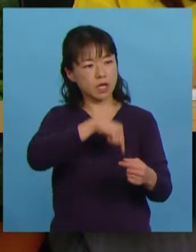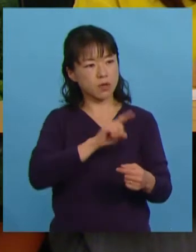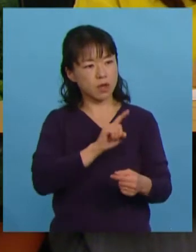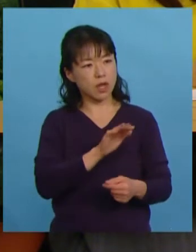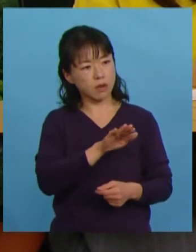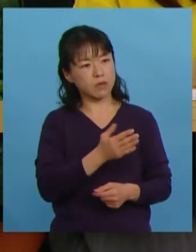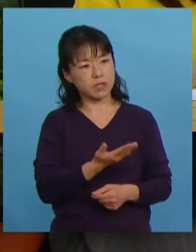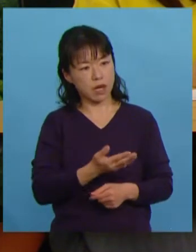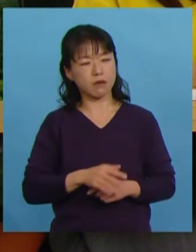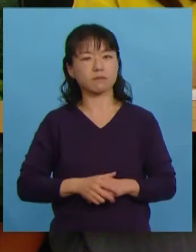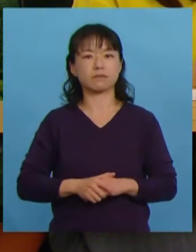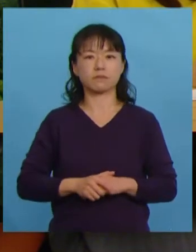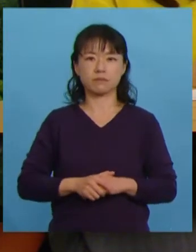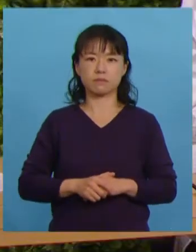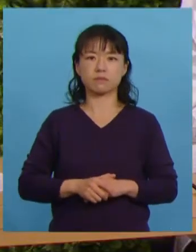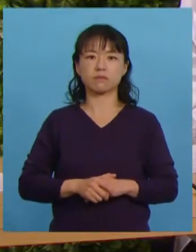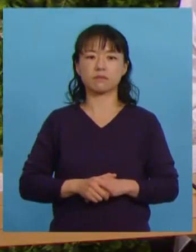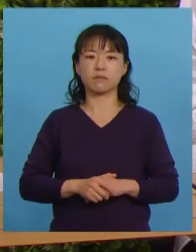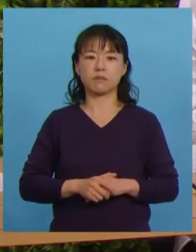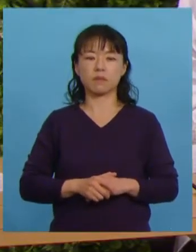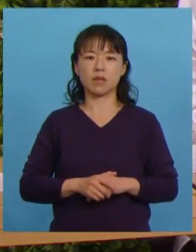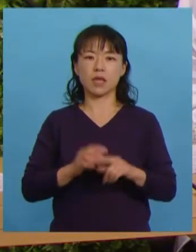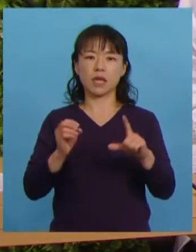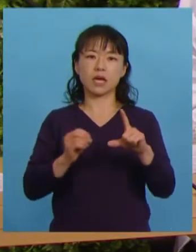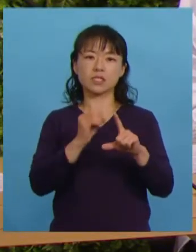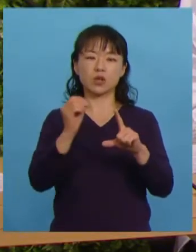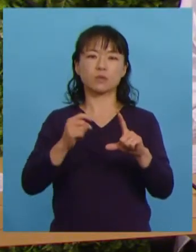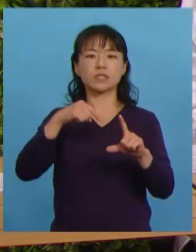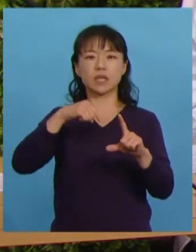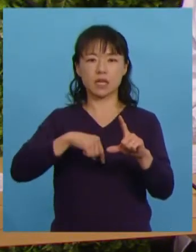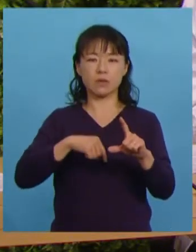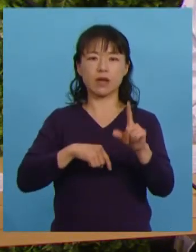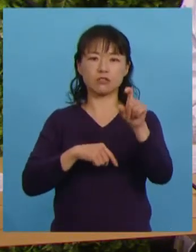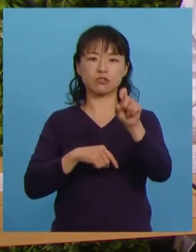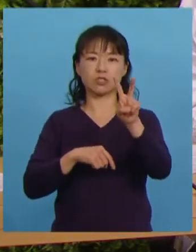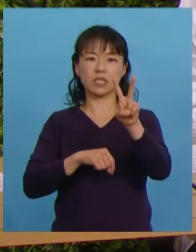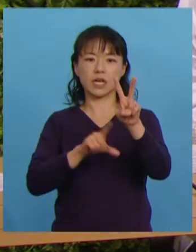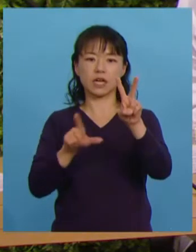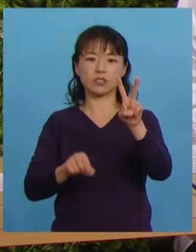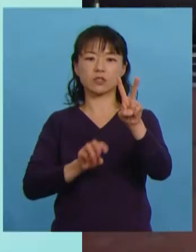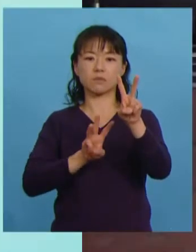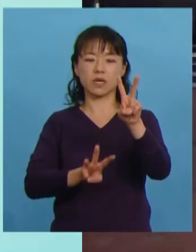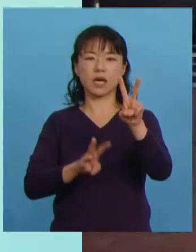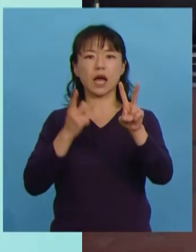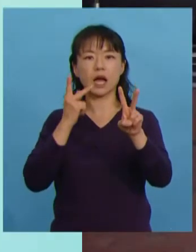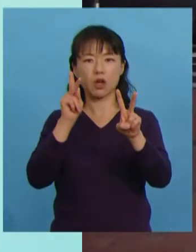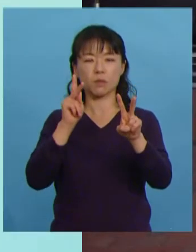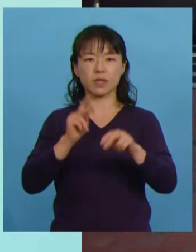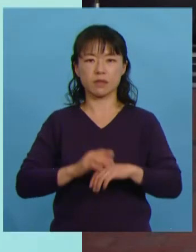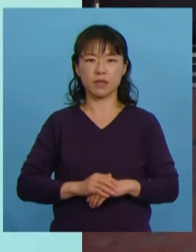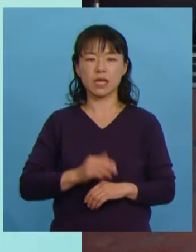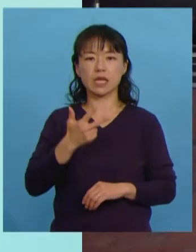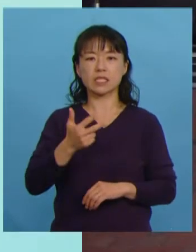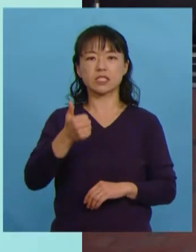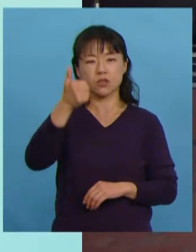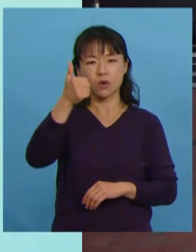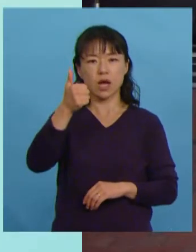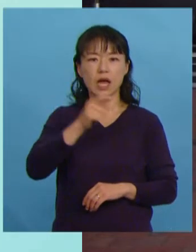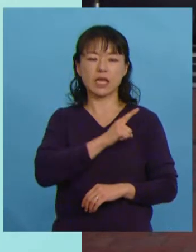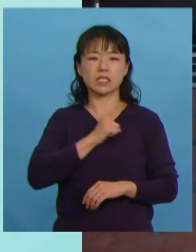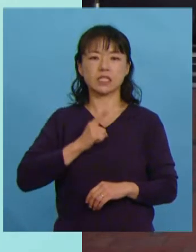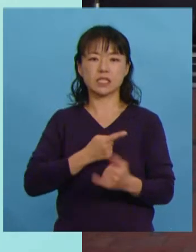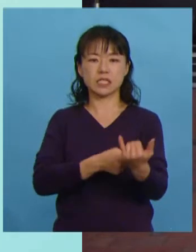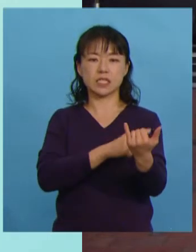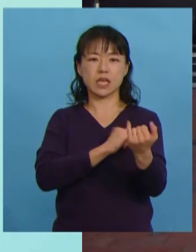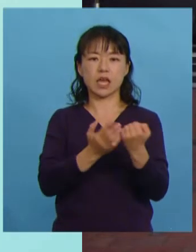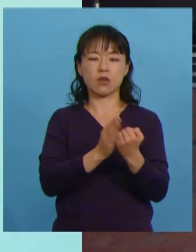ような活動をされるんでしょうか。 はい、東近江市では12月3日火曜日に市長が一日人権擁護委員とな